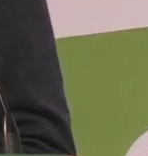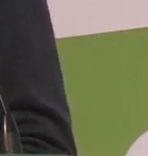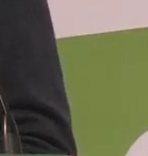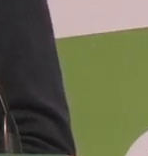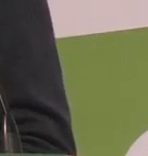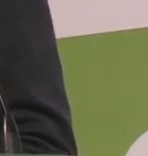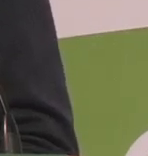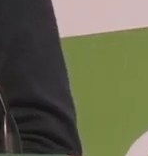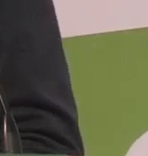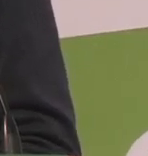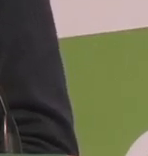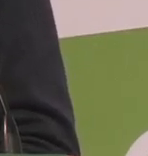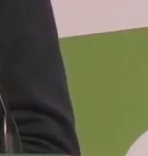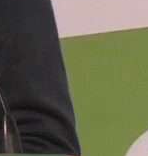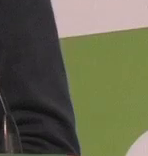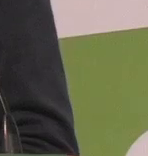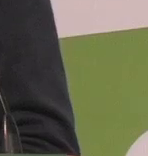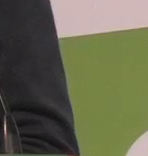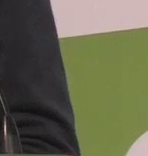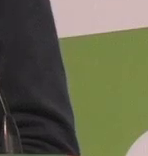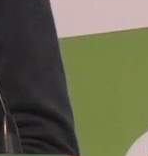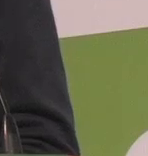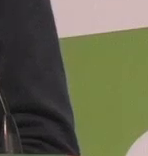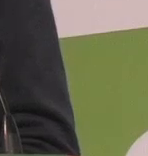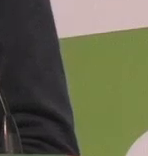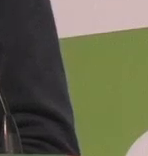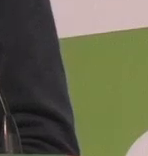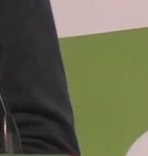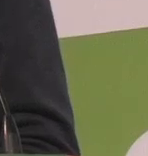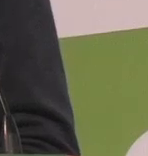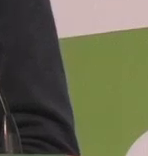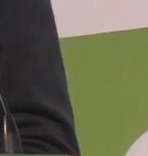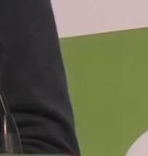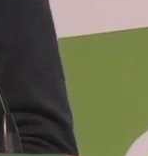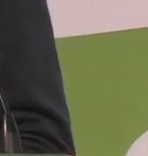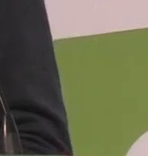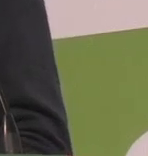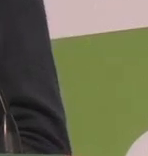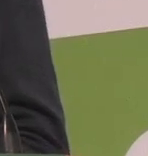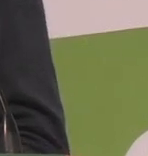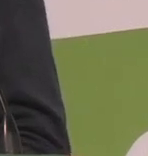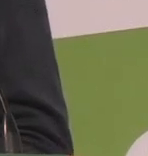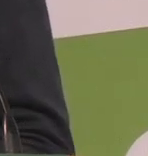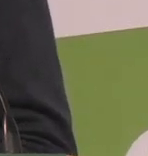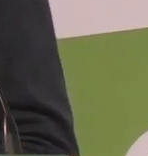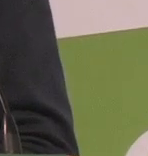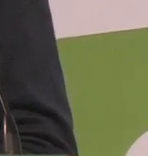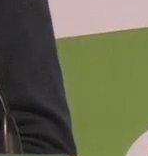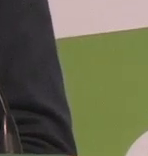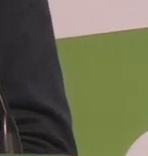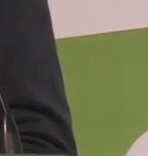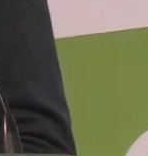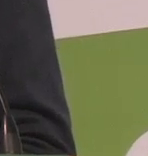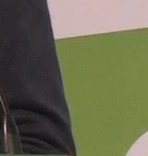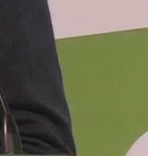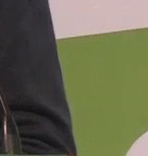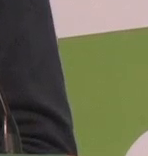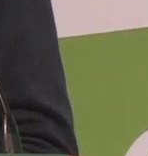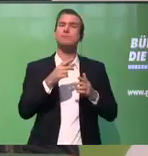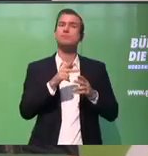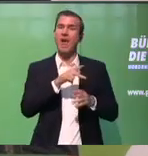auch dran halten. Und ich möchte noch einen letzten Hinweis machen, weil heute ja nicht nur Landesparteirat und Green Primary ist, sondern auch der 1.